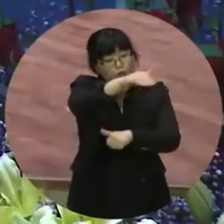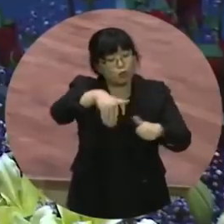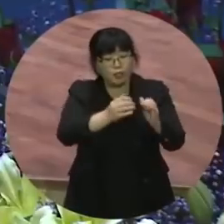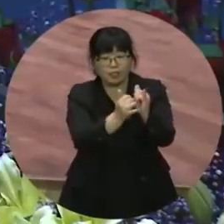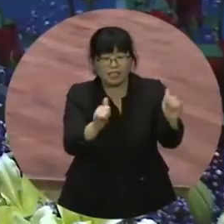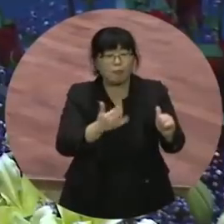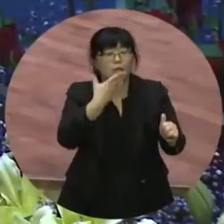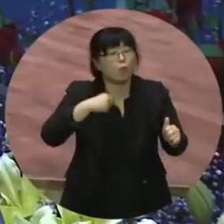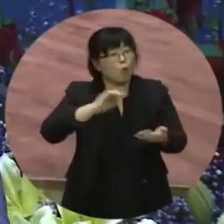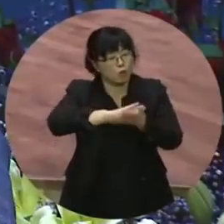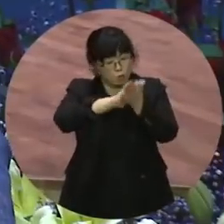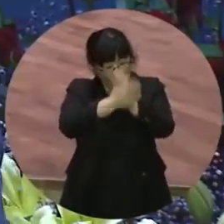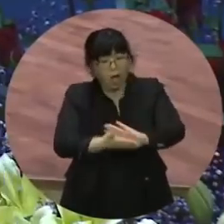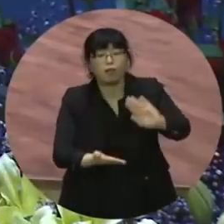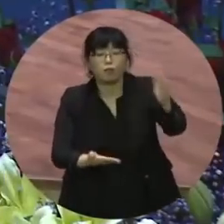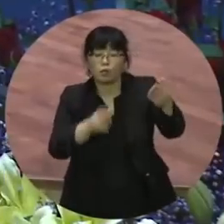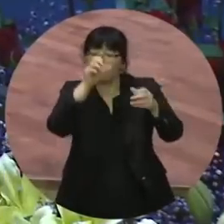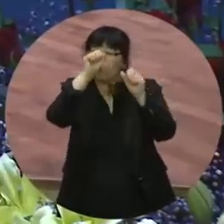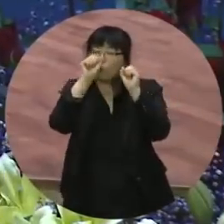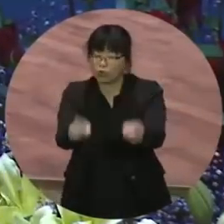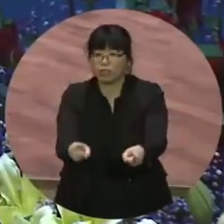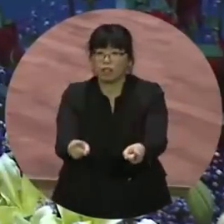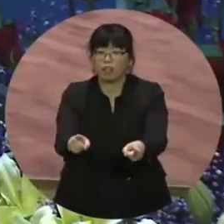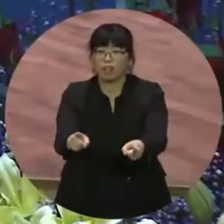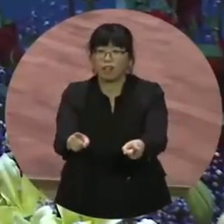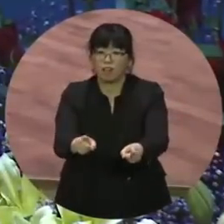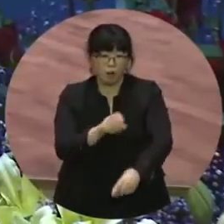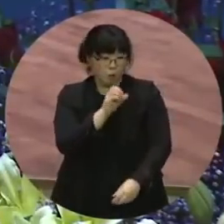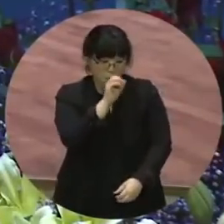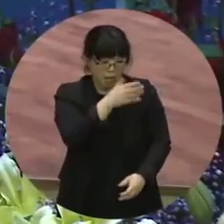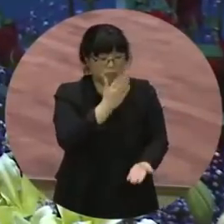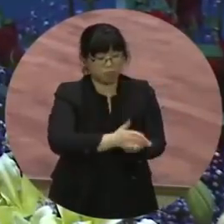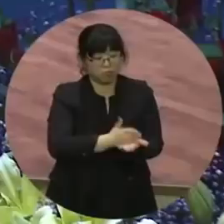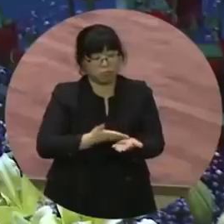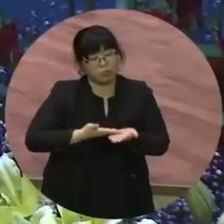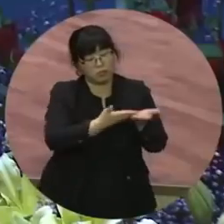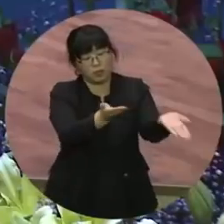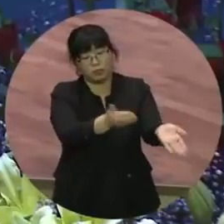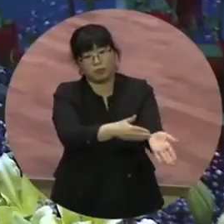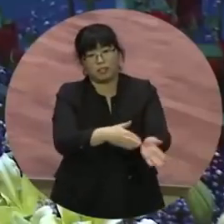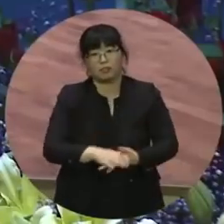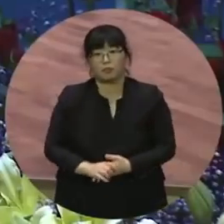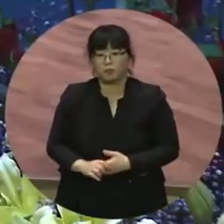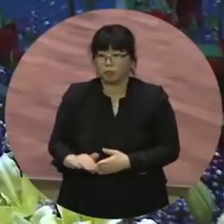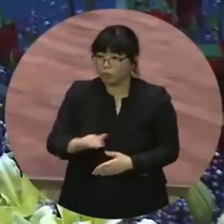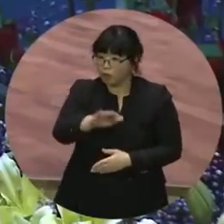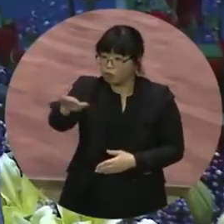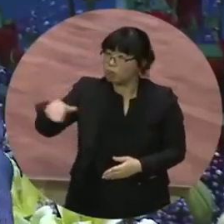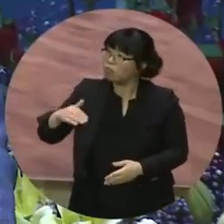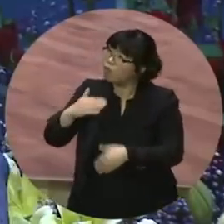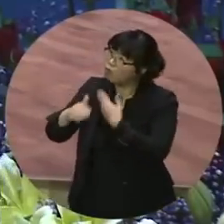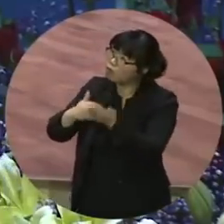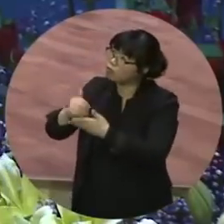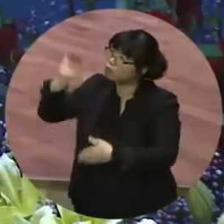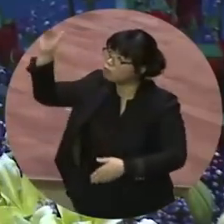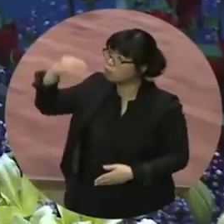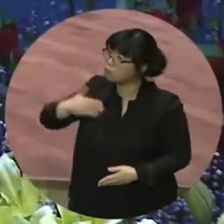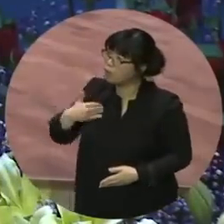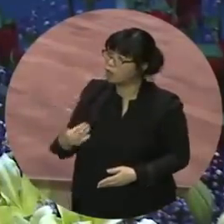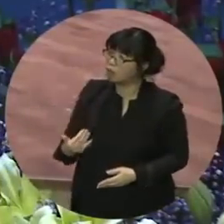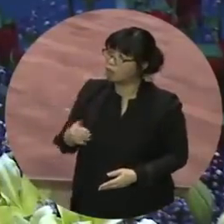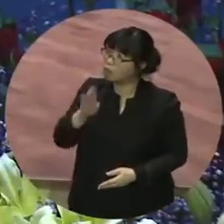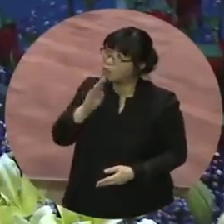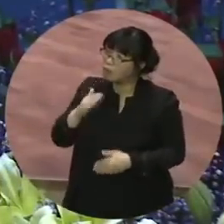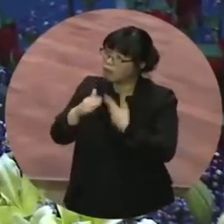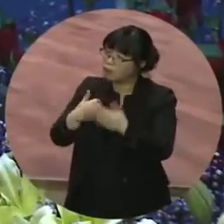여러분도 그걸 되기 바랍니다. 하나님께서 여러분의 문제를 줄 때는 뭐 심심해졌습니까? 아닙니다. 하나님의 자녀에게 주는